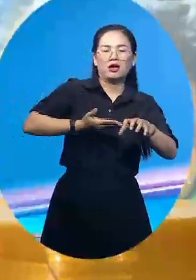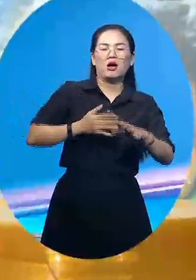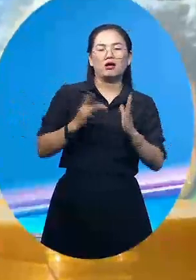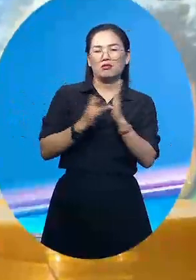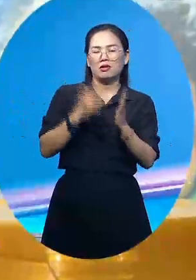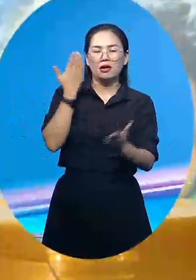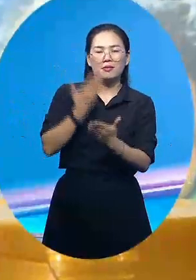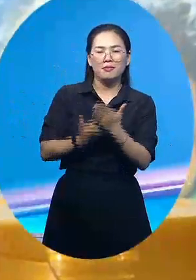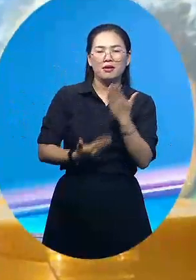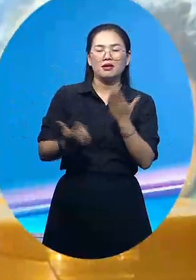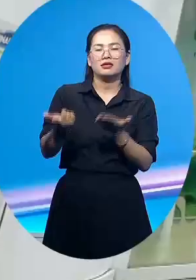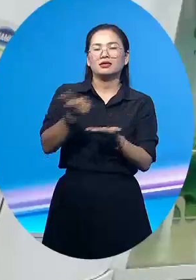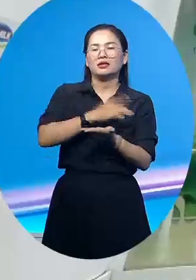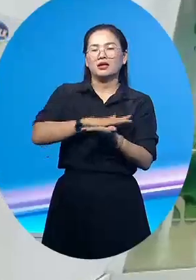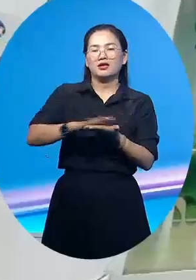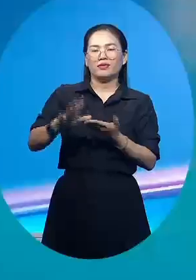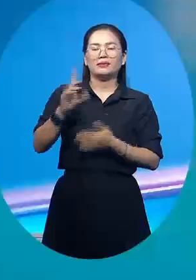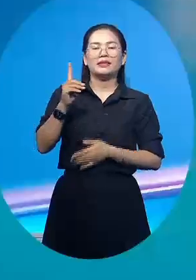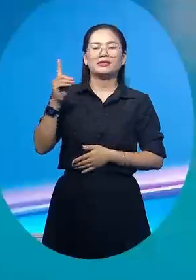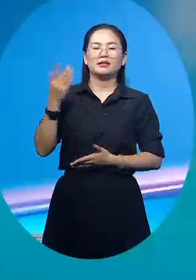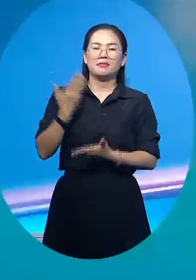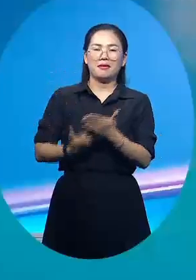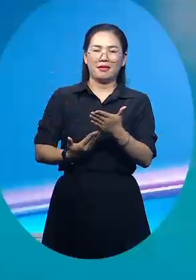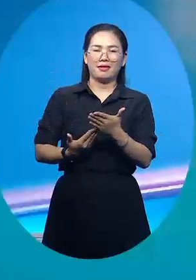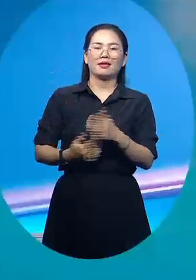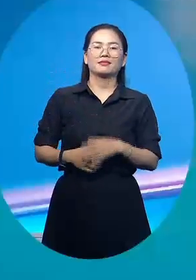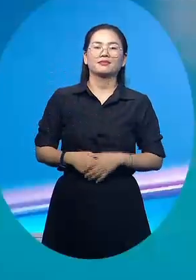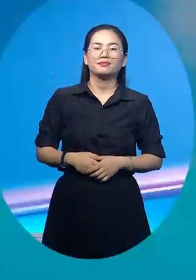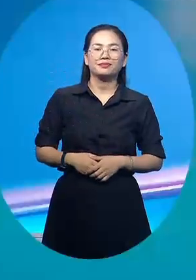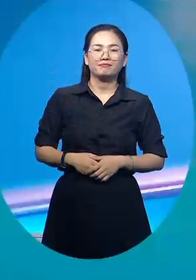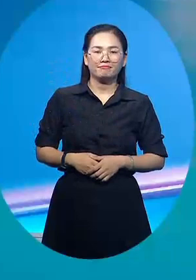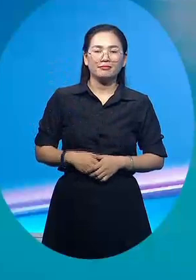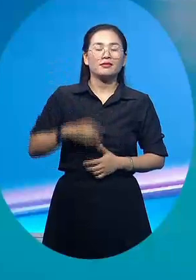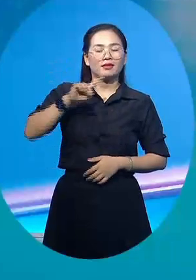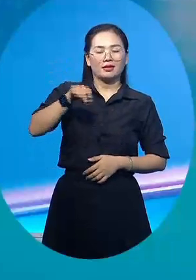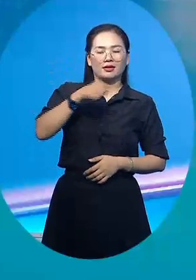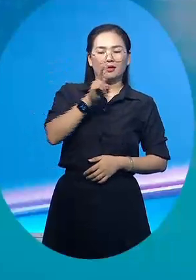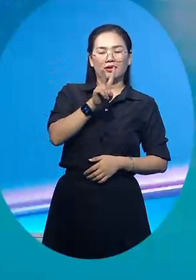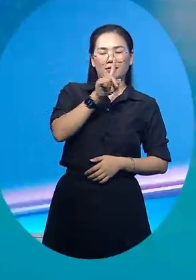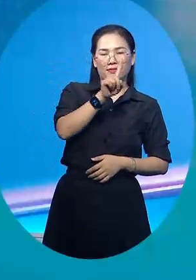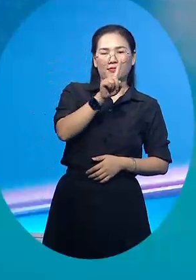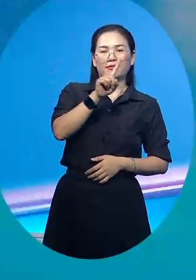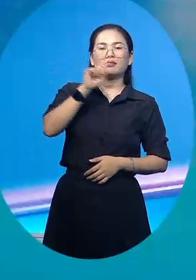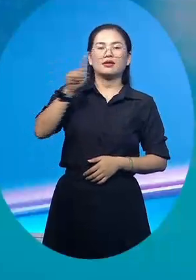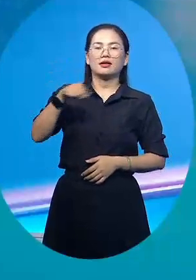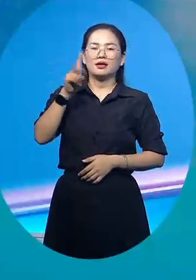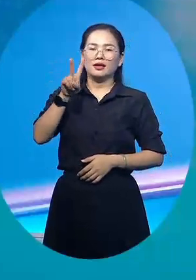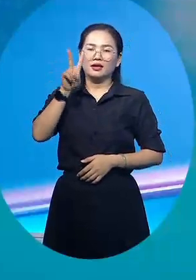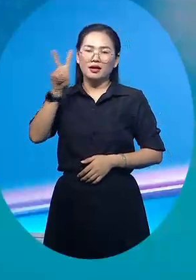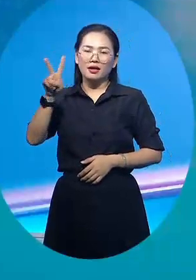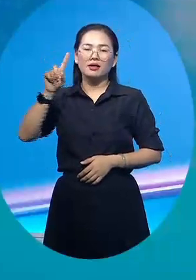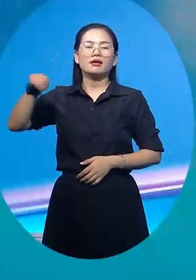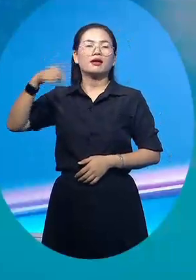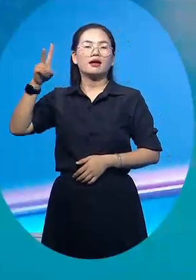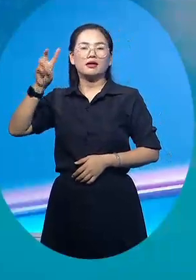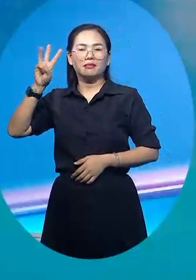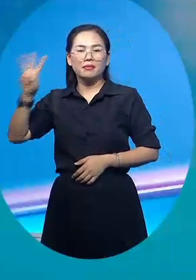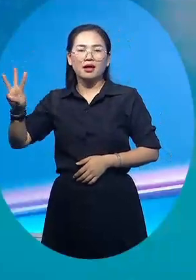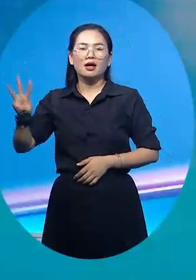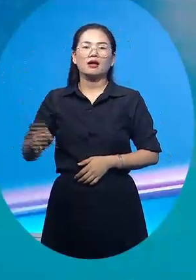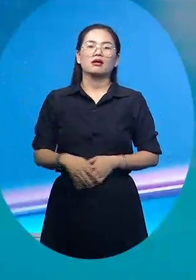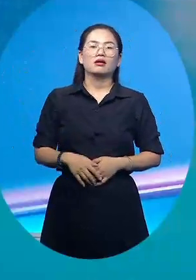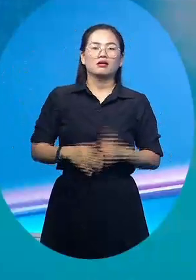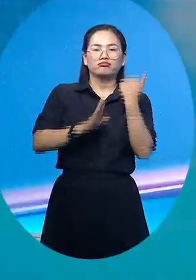mới các giải pháp gìnượng mới được tổ chức vào ngày 21 22 và 23 tháng 6 tức ngày 4